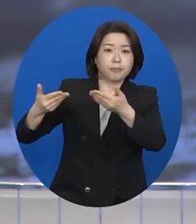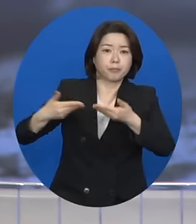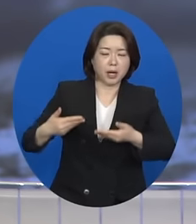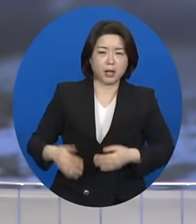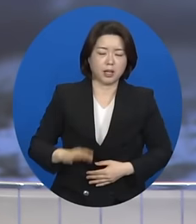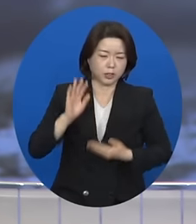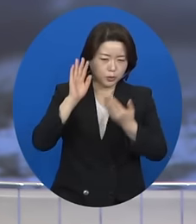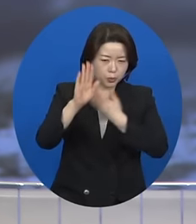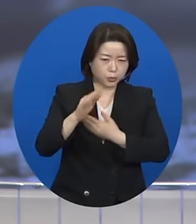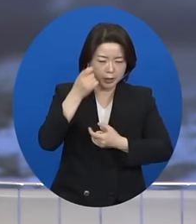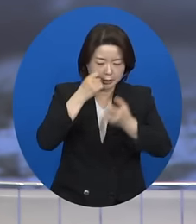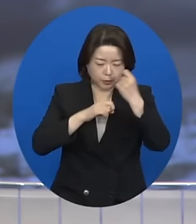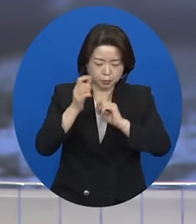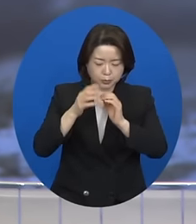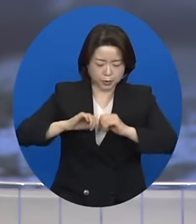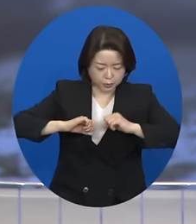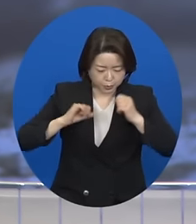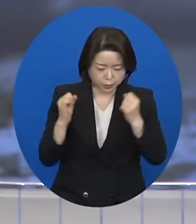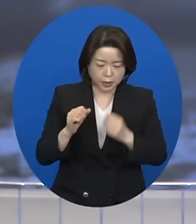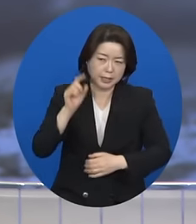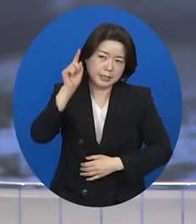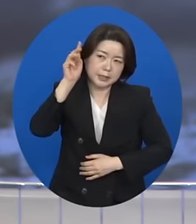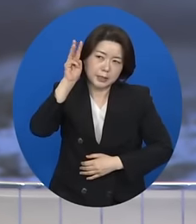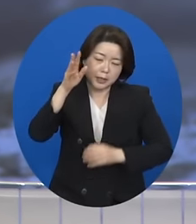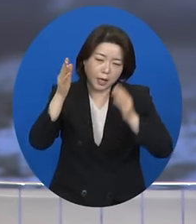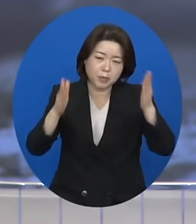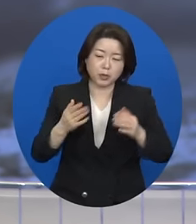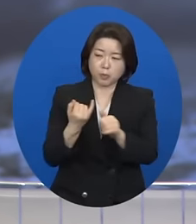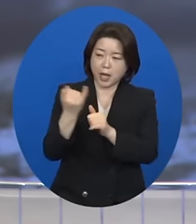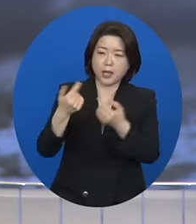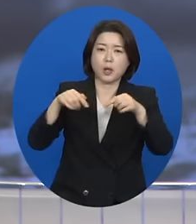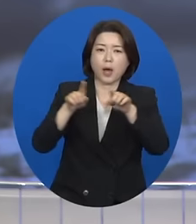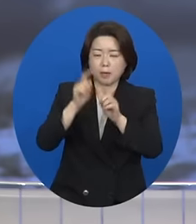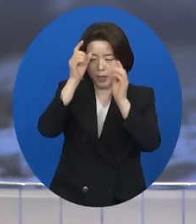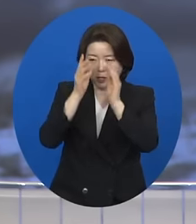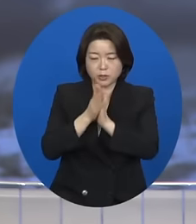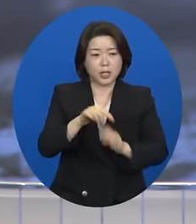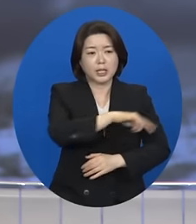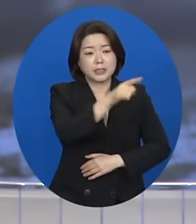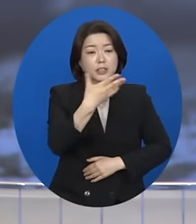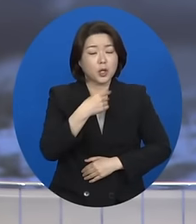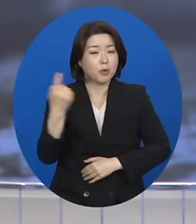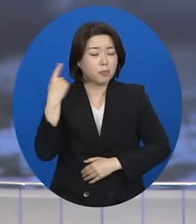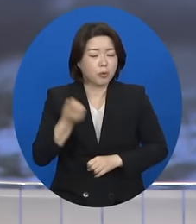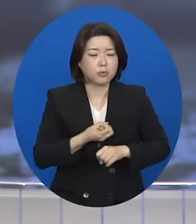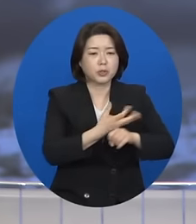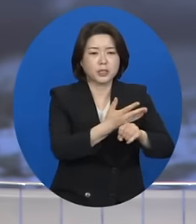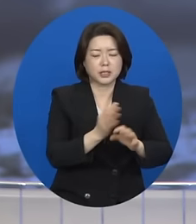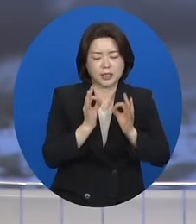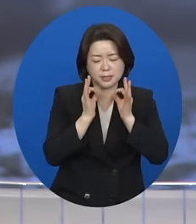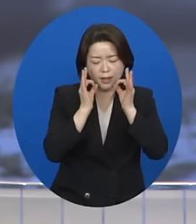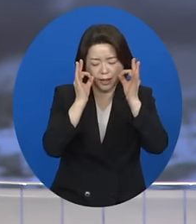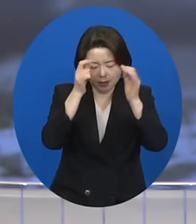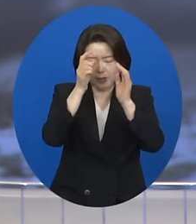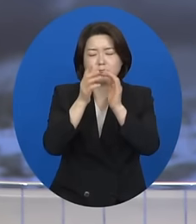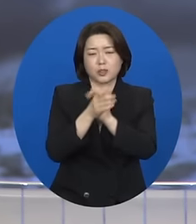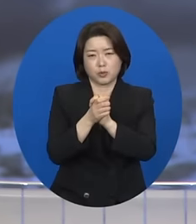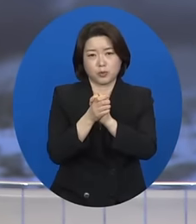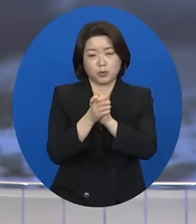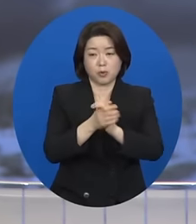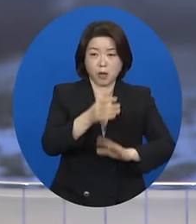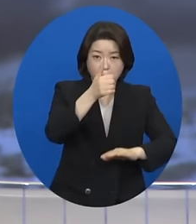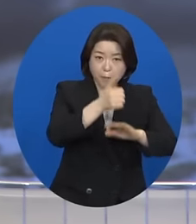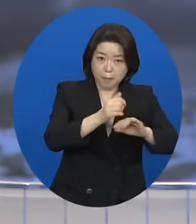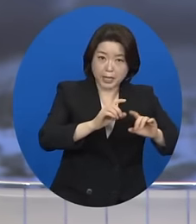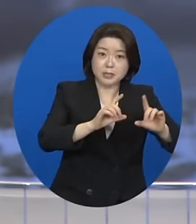순일 아내 금식 그들에게 복음이 해지기를 했습니다 그렇게 마지막 근을